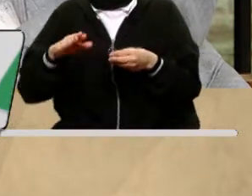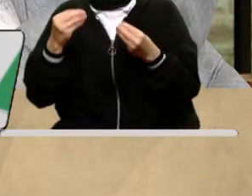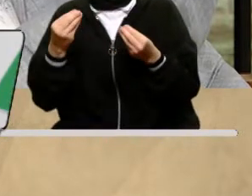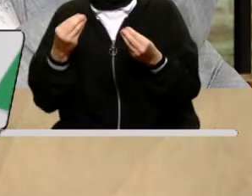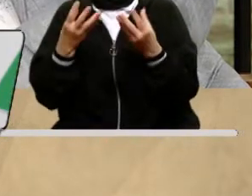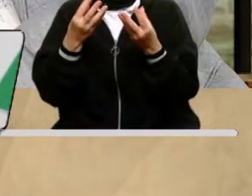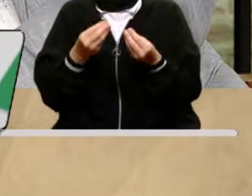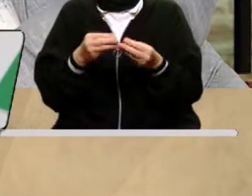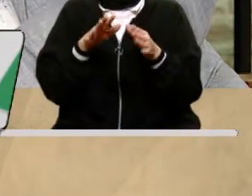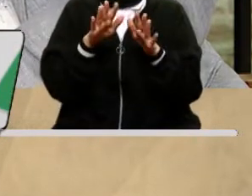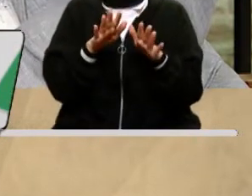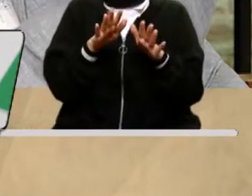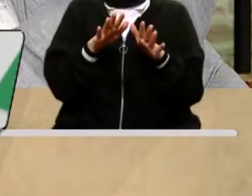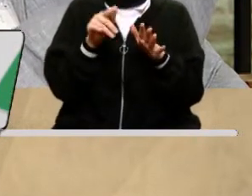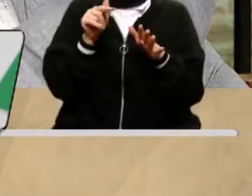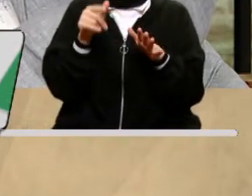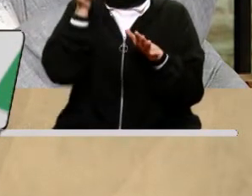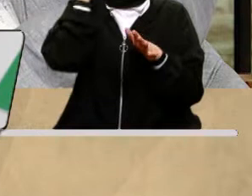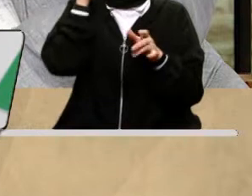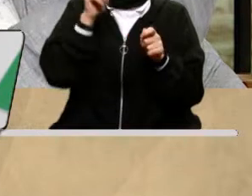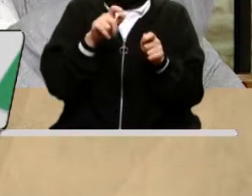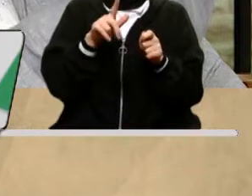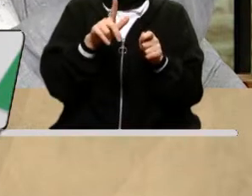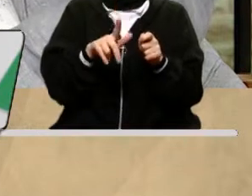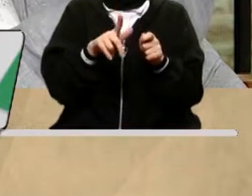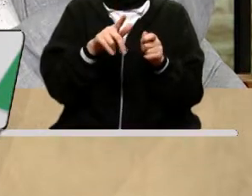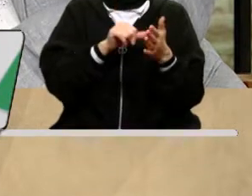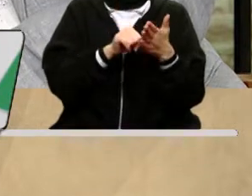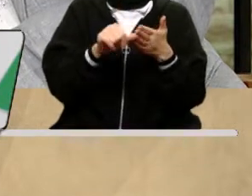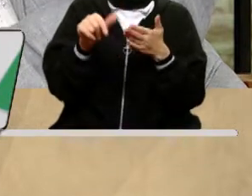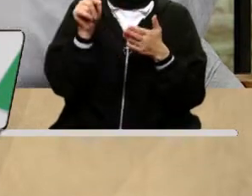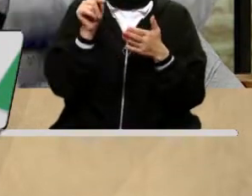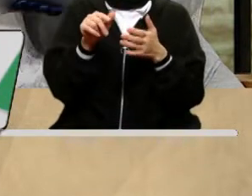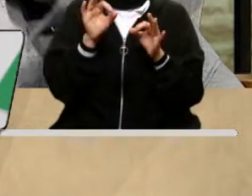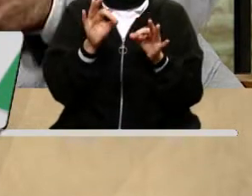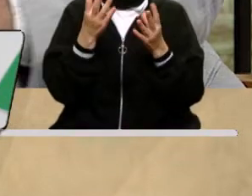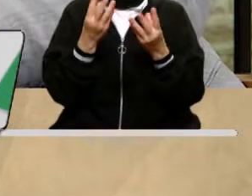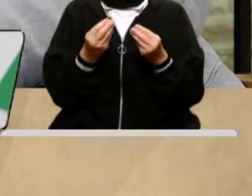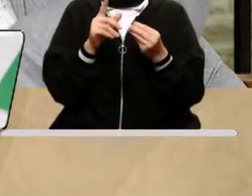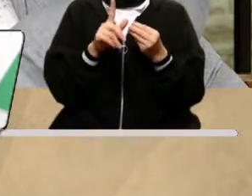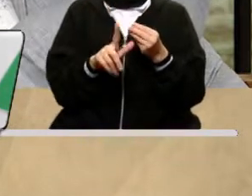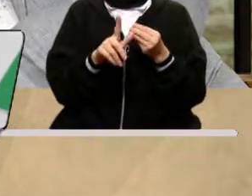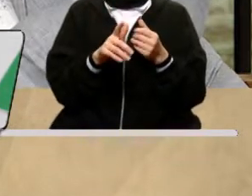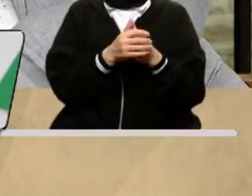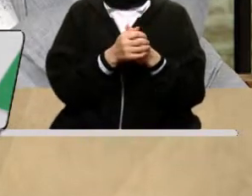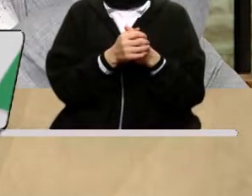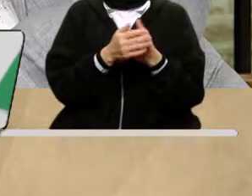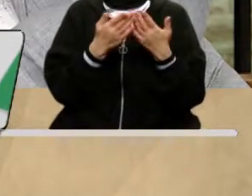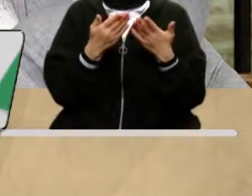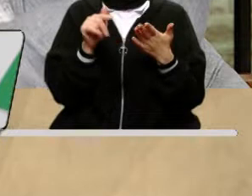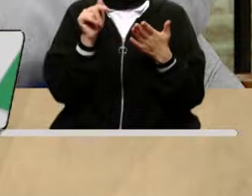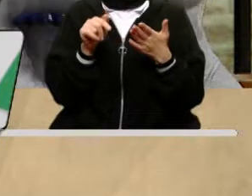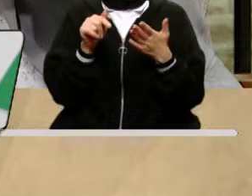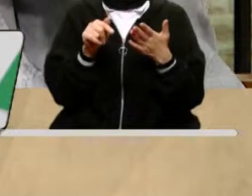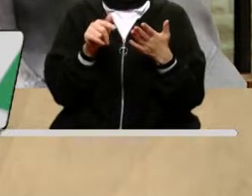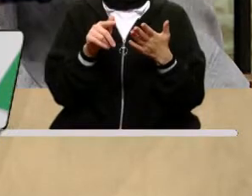yaklaşım çocukla her zaman çocuğu bir adım daha öne götürür. Her şeyde bu yalnız. Sadece bu dediğim olayda öğrenme biçiminde değil. Yani şöyle çalış,